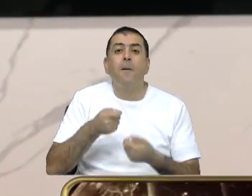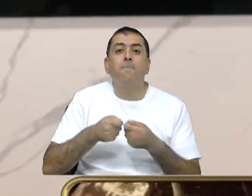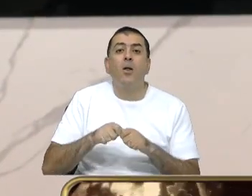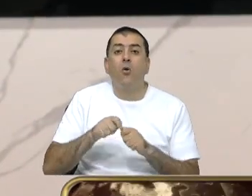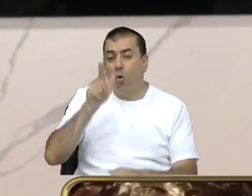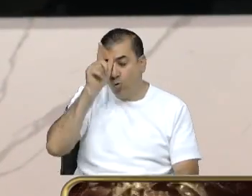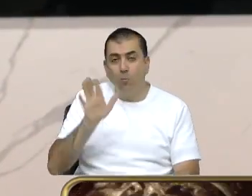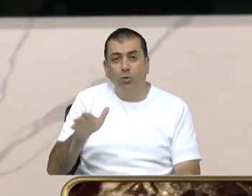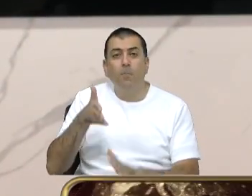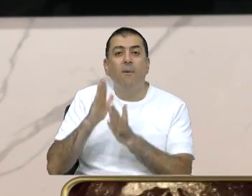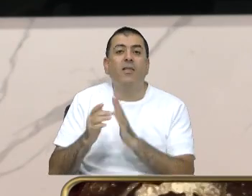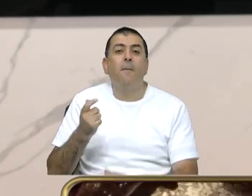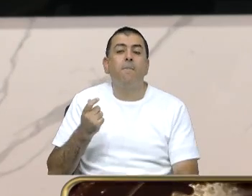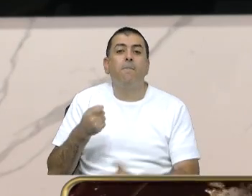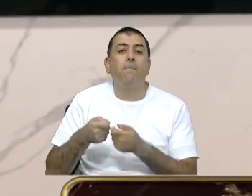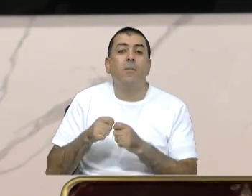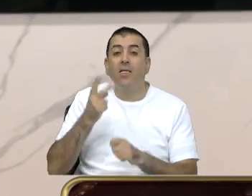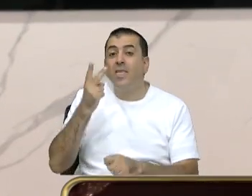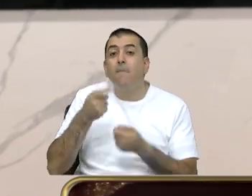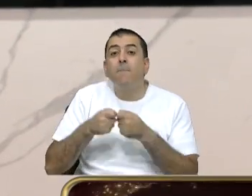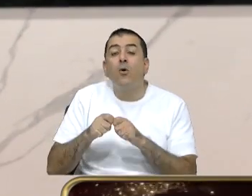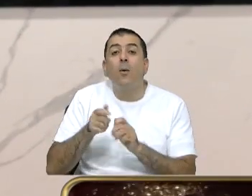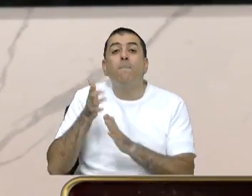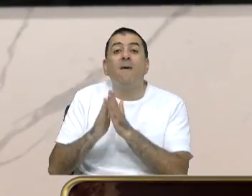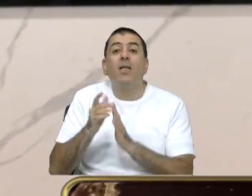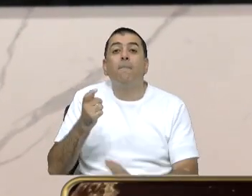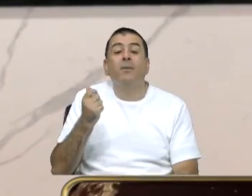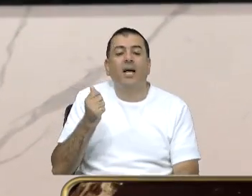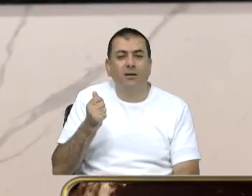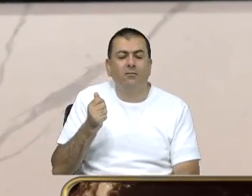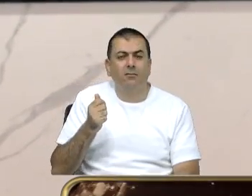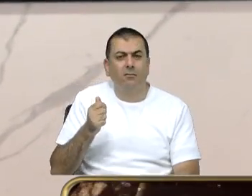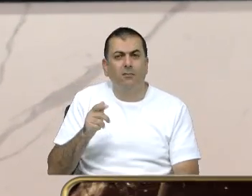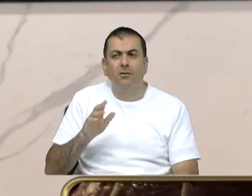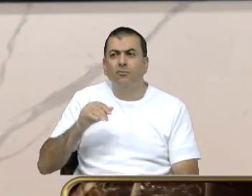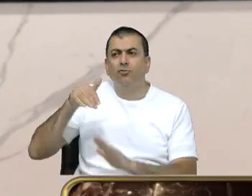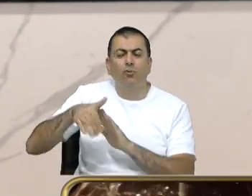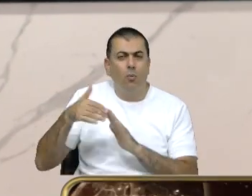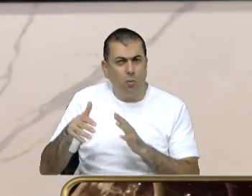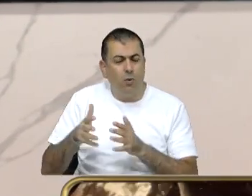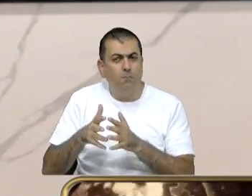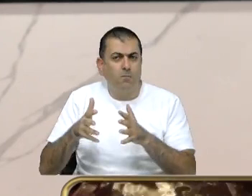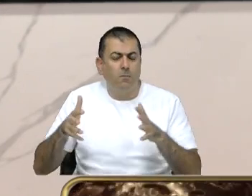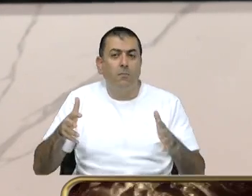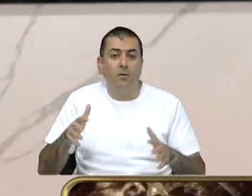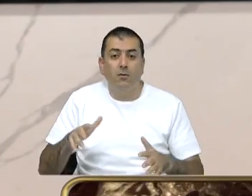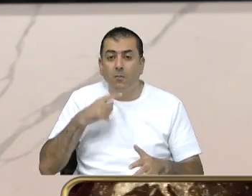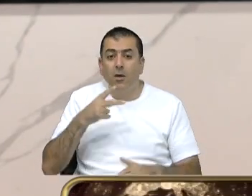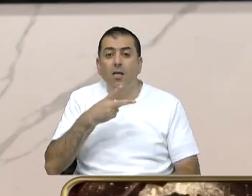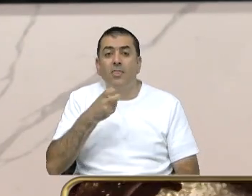مليون محفظه او اكثر من اثنين مليون محفظه لعدد مستخدمين اكثر من 2 بحجم عمليات تقريبا